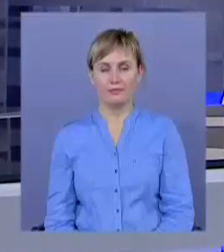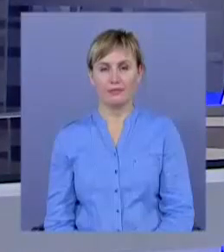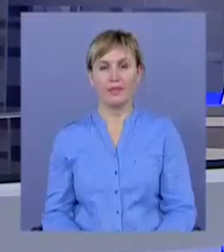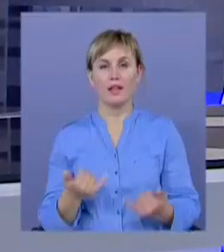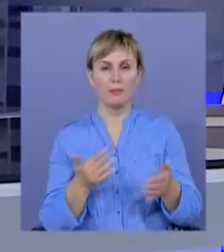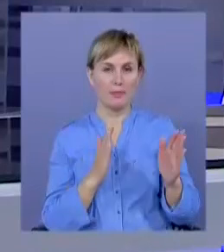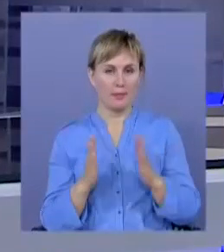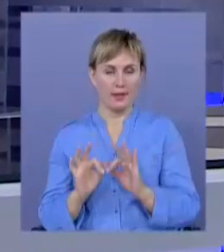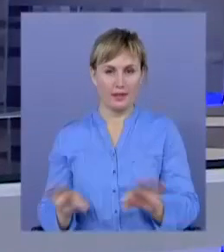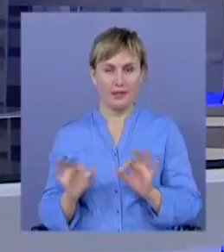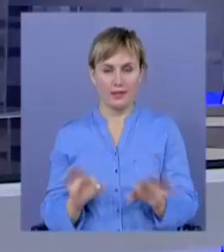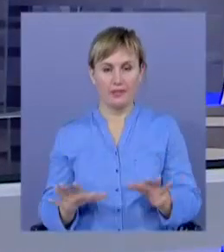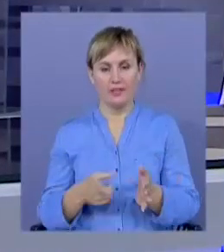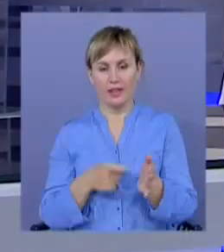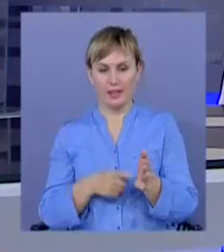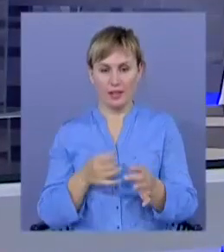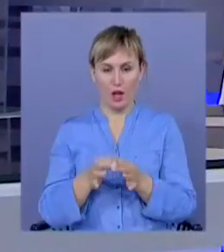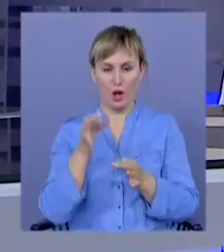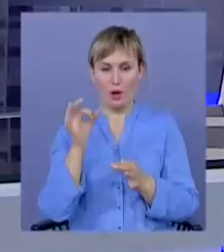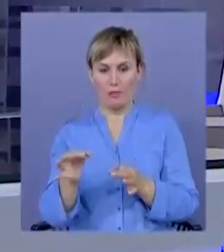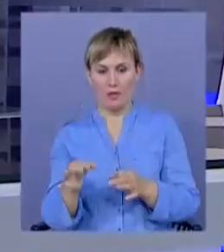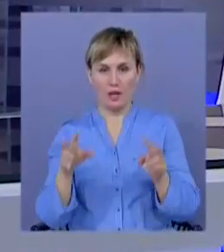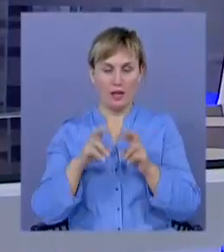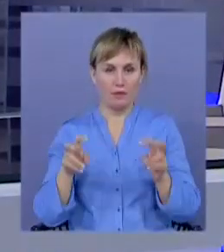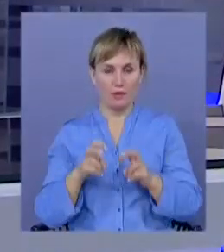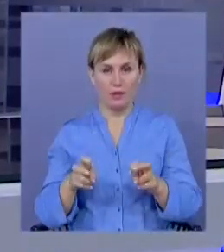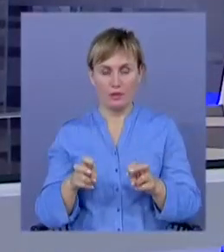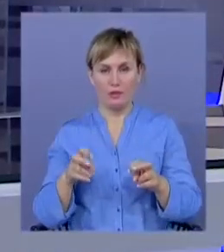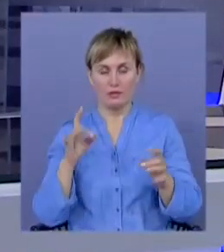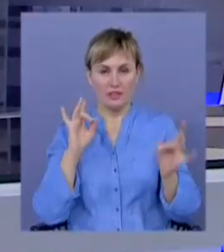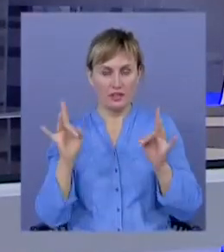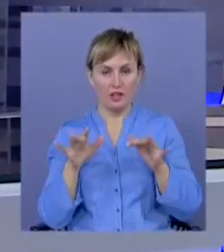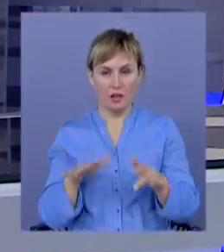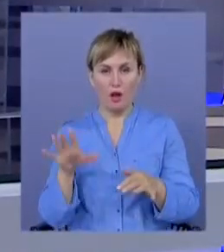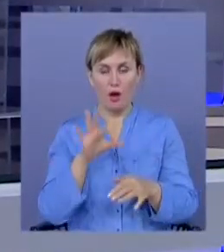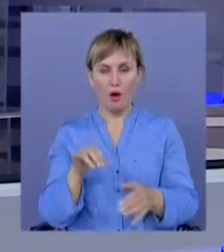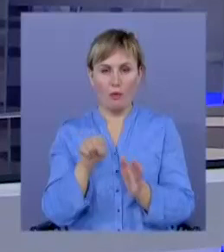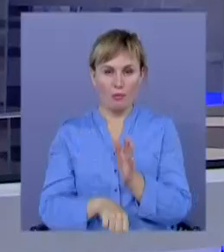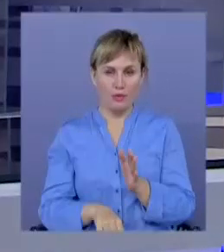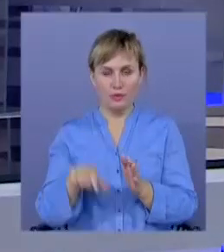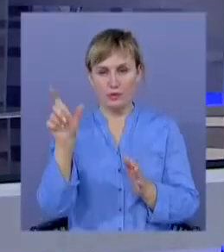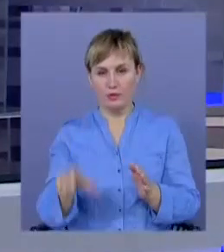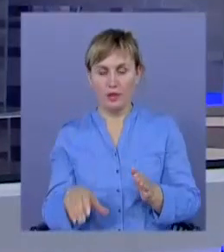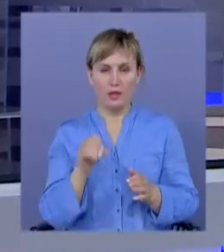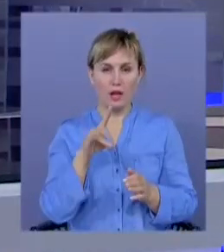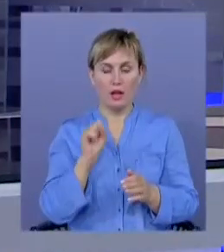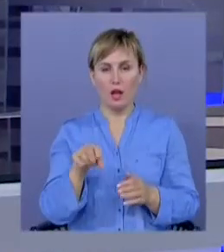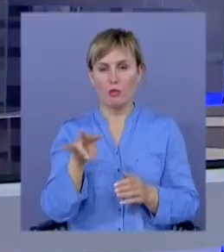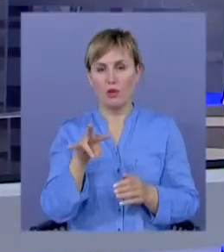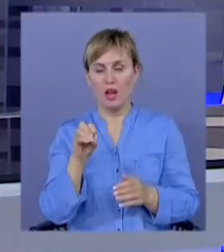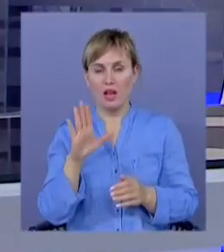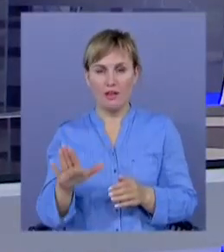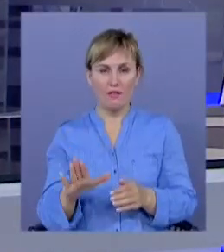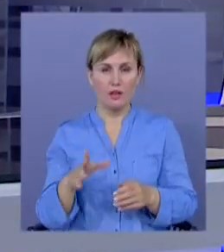А теперь обо всем по порядку. В Карагандинской области рассматривают громкое дело об убийстве инспектора охотзоопрома Ерлана Нургалиева. На